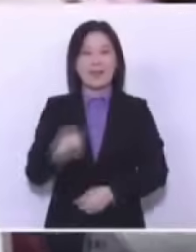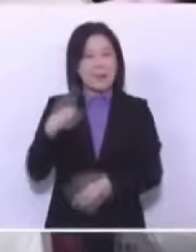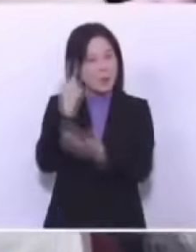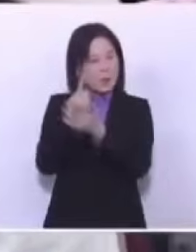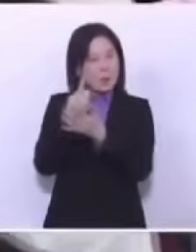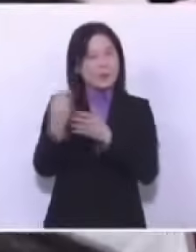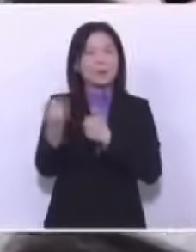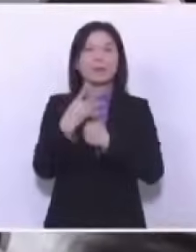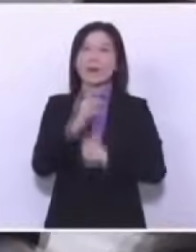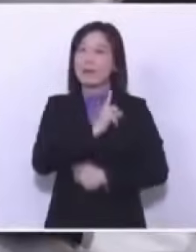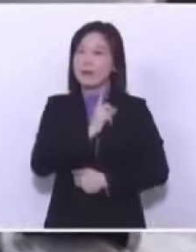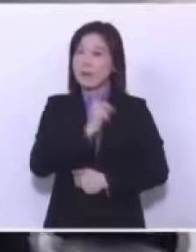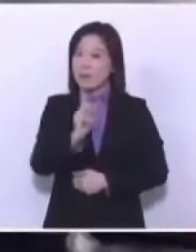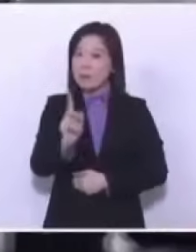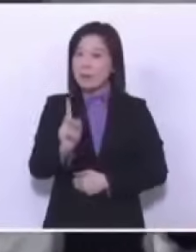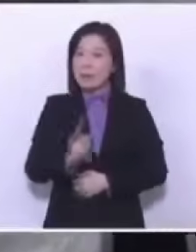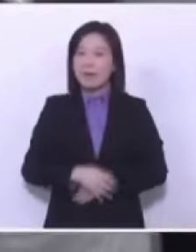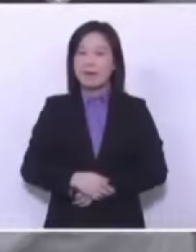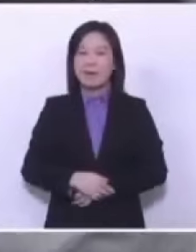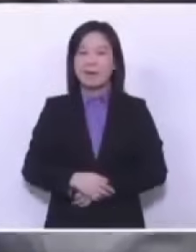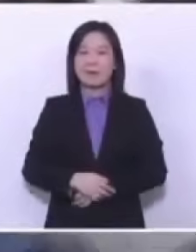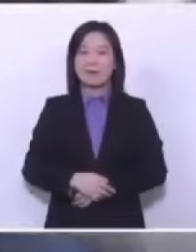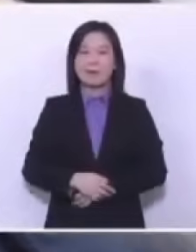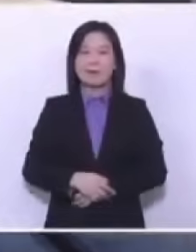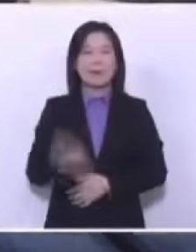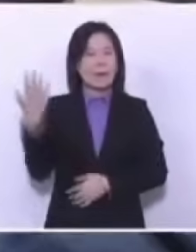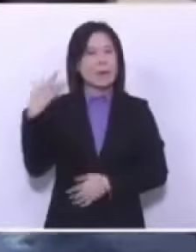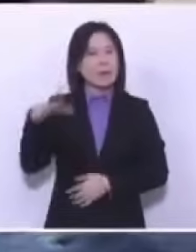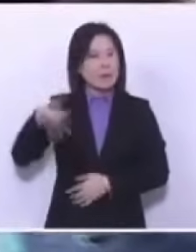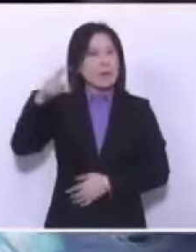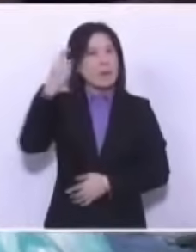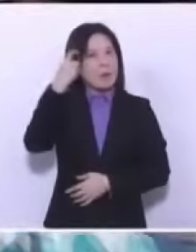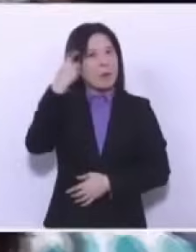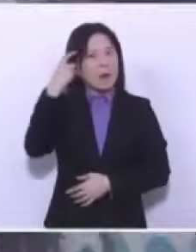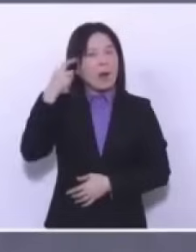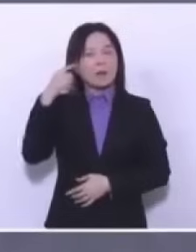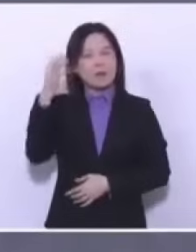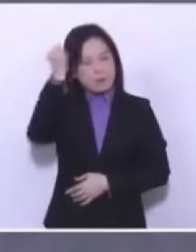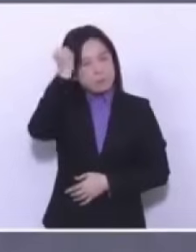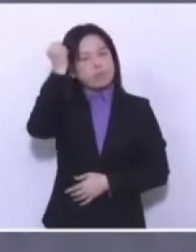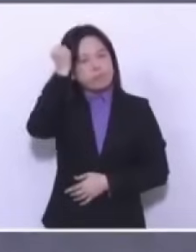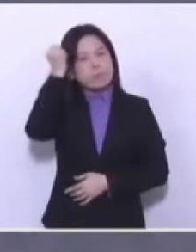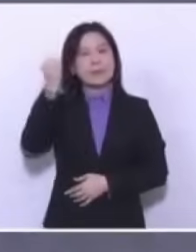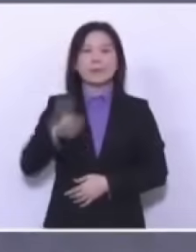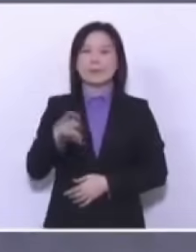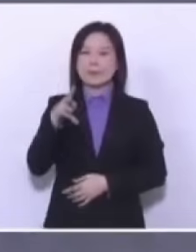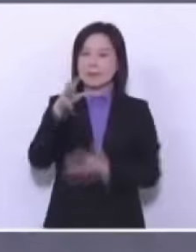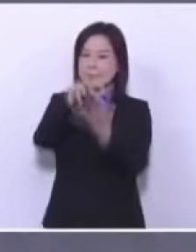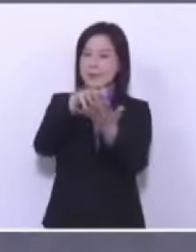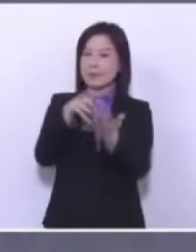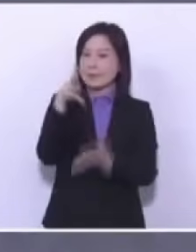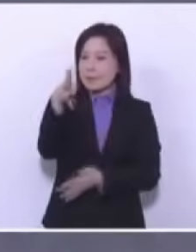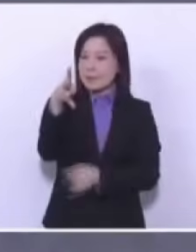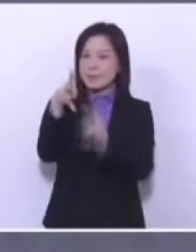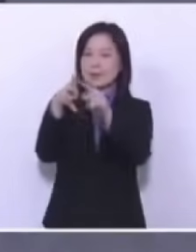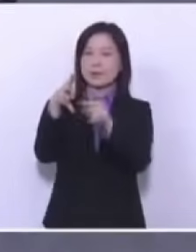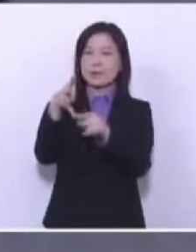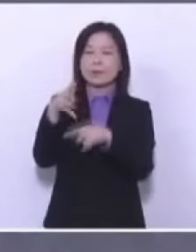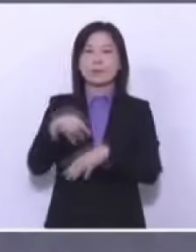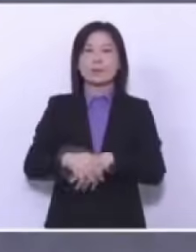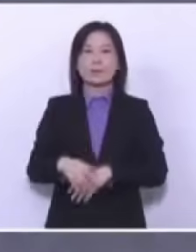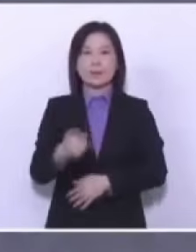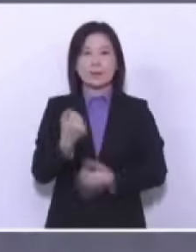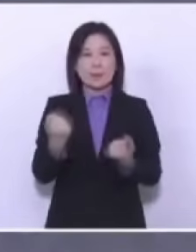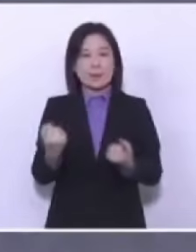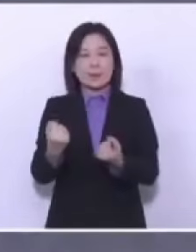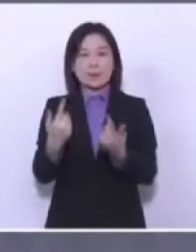都告诉自己，莫忘初衷，也因为这四个字，让我们在台北市可以